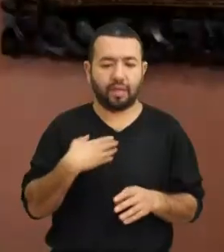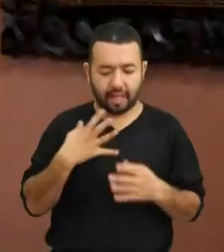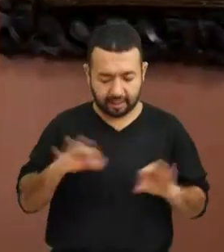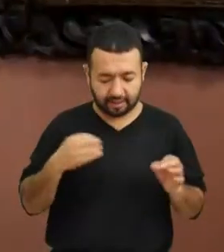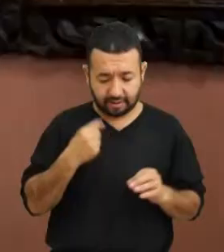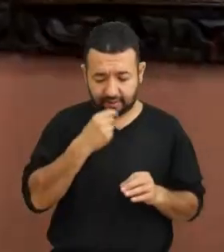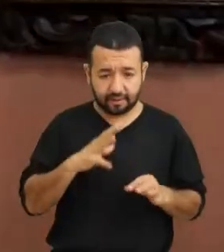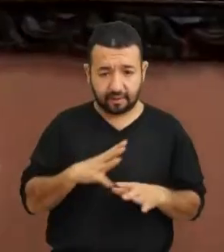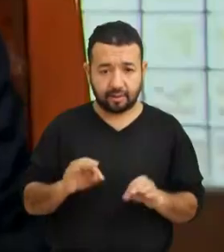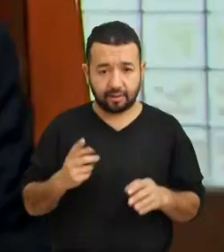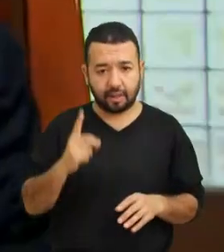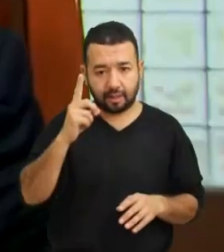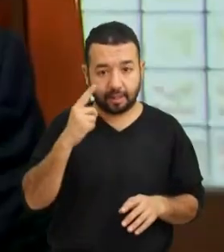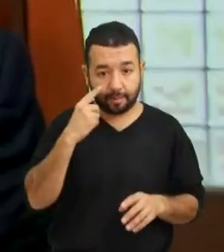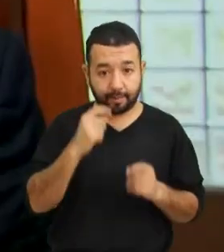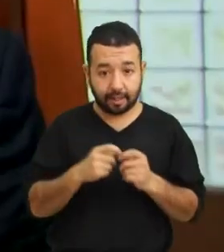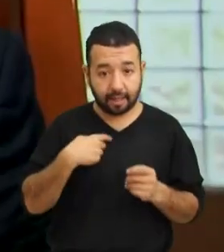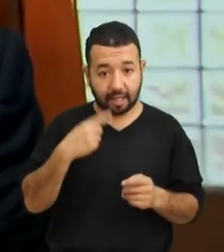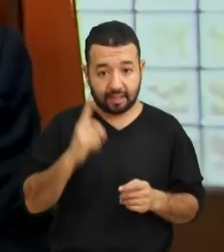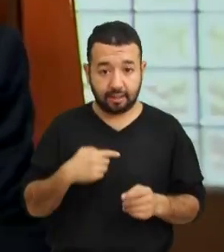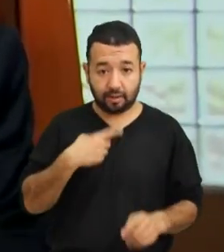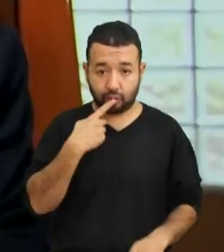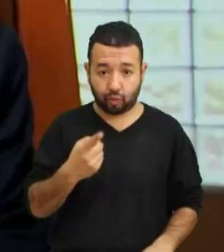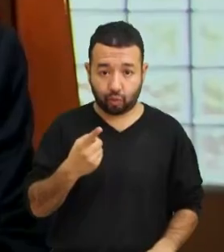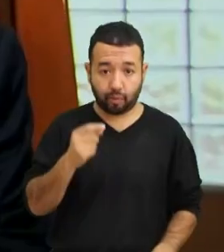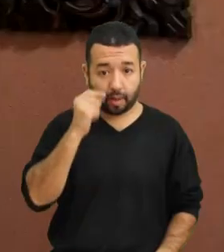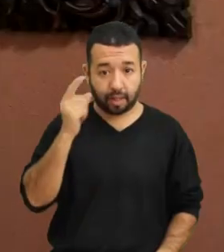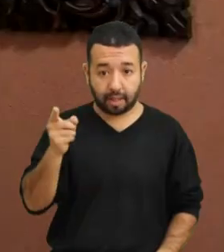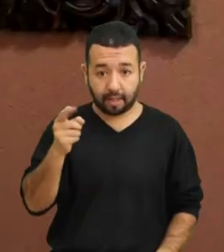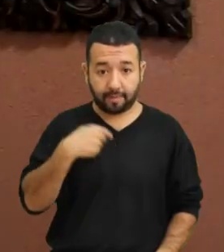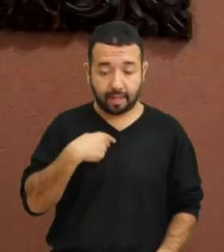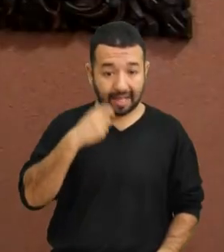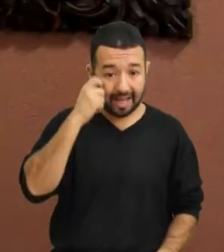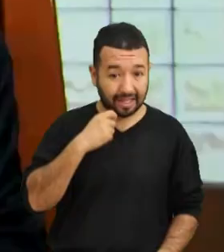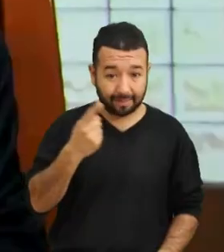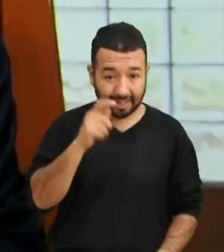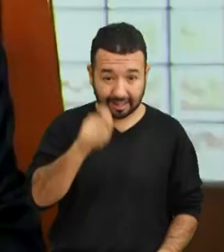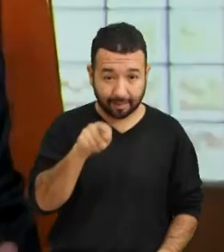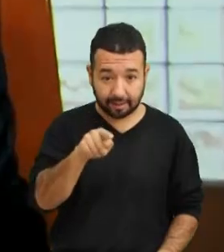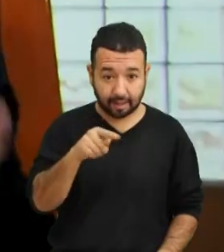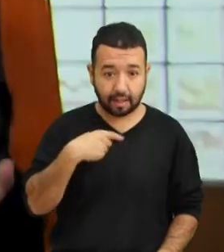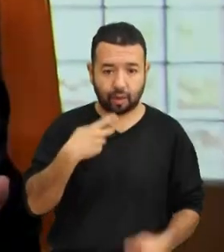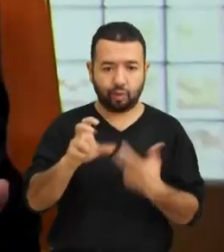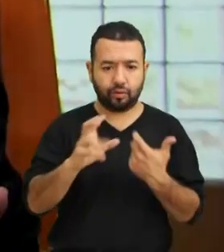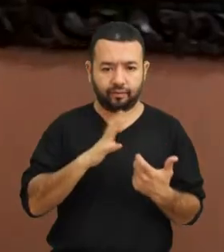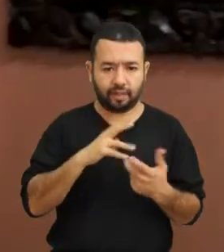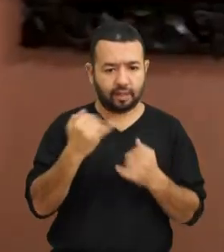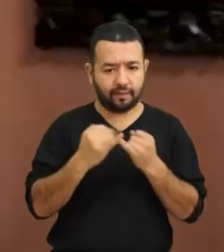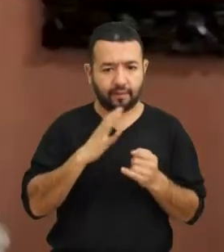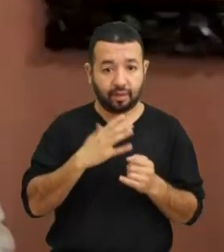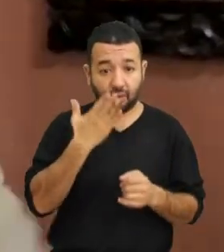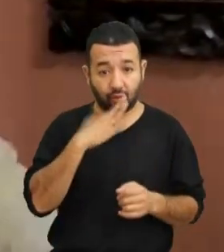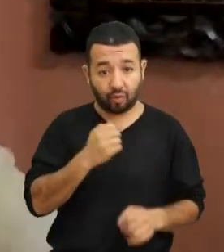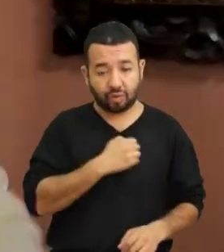hazırlanıyorum canım. Allah Allah. Bak Badire peşin söylüyorum. Oğlanı da beni de rezil edecek bir şey yaparsan orada bozuşuruz ona göre ha. Yok